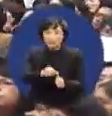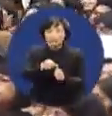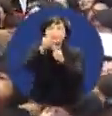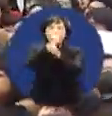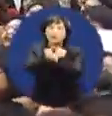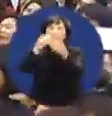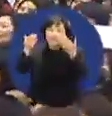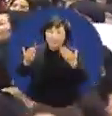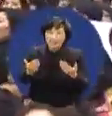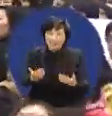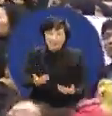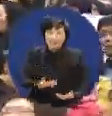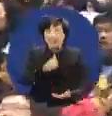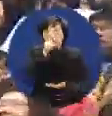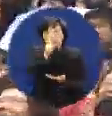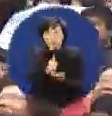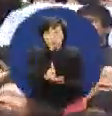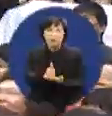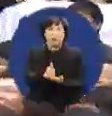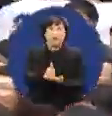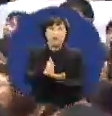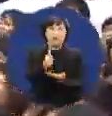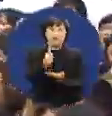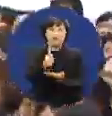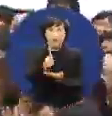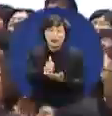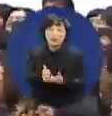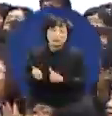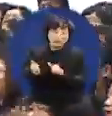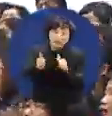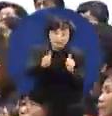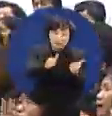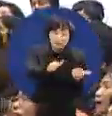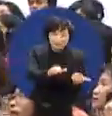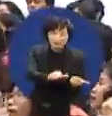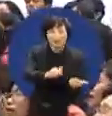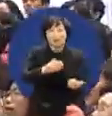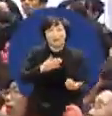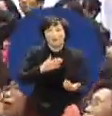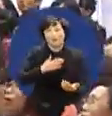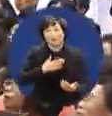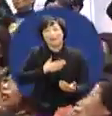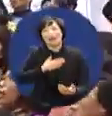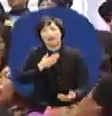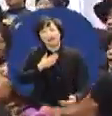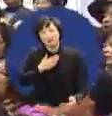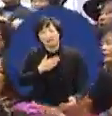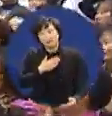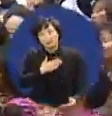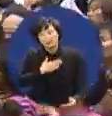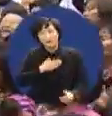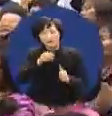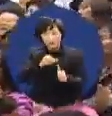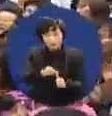나를 구원했네. 죄와 사망에서